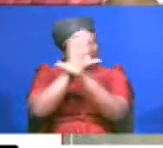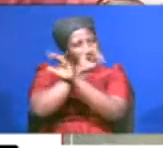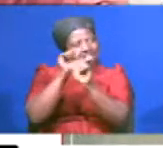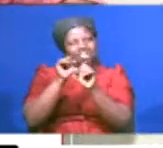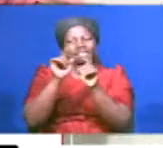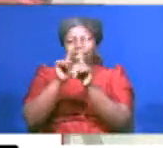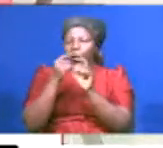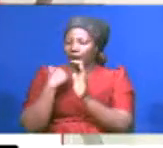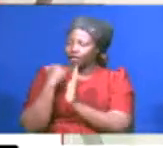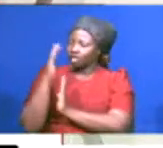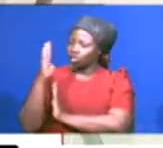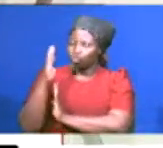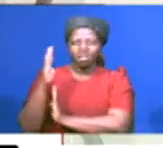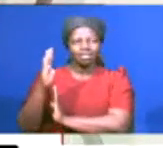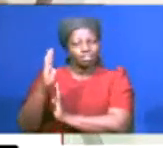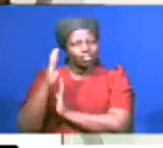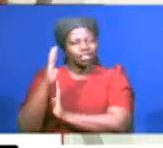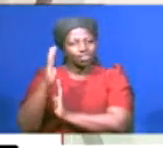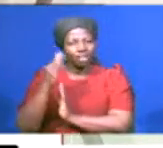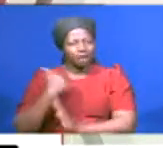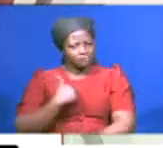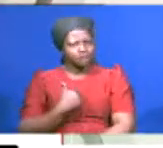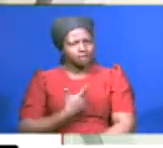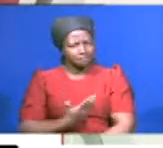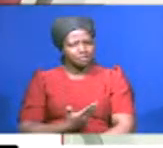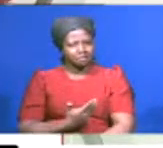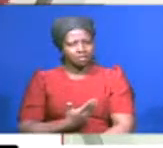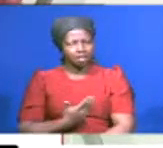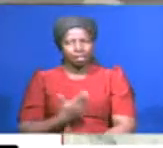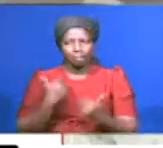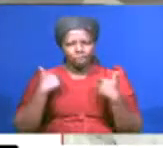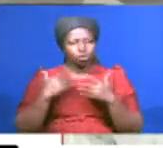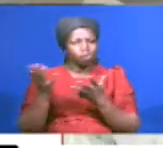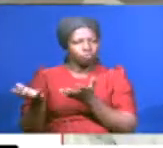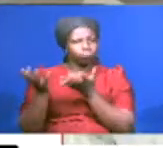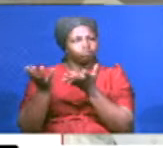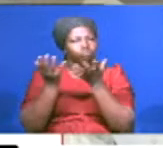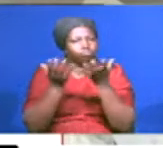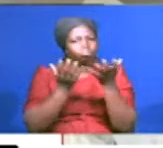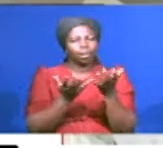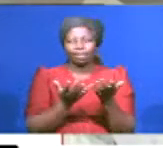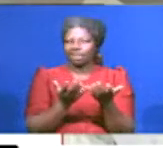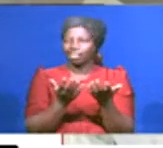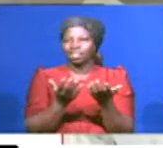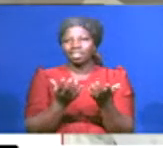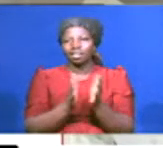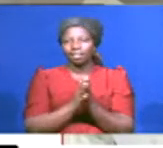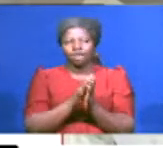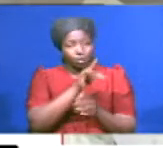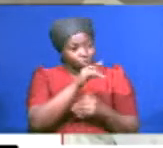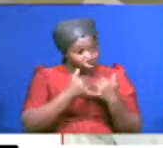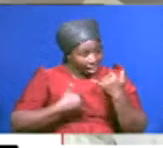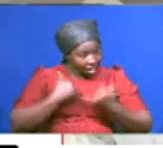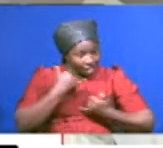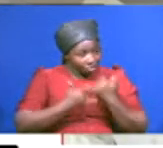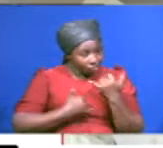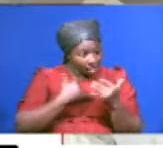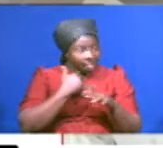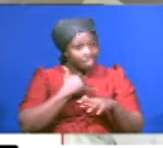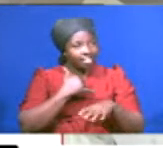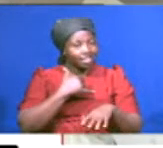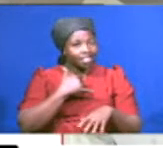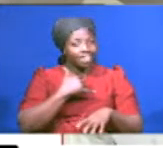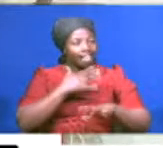know, people love you. Yeah, I was being carried like this, yeah. Like a baby. And you enjoy? Yes. Do you enjoy performing live?